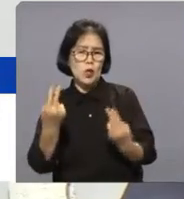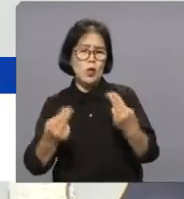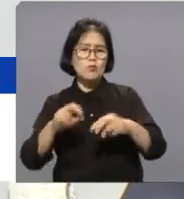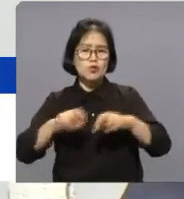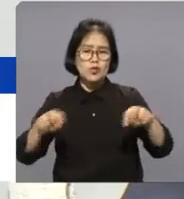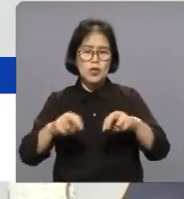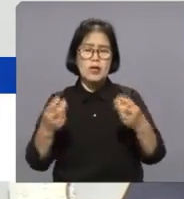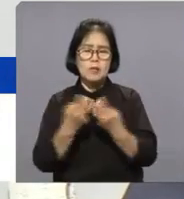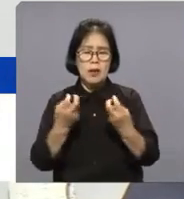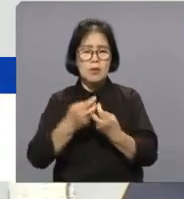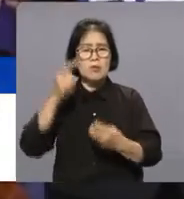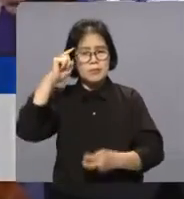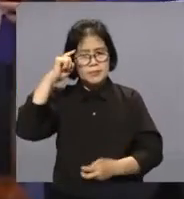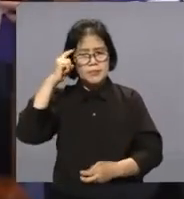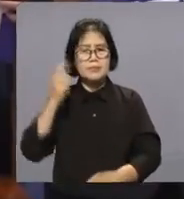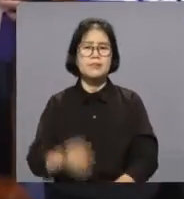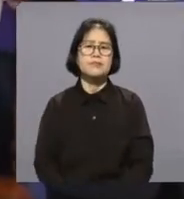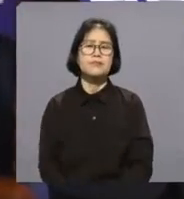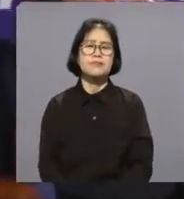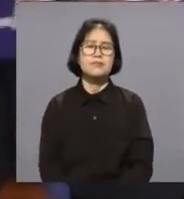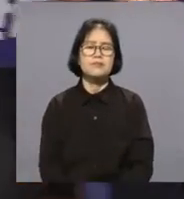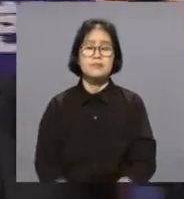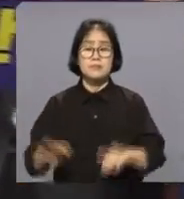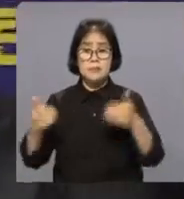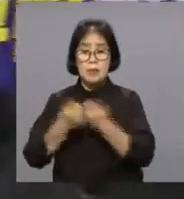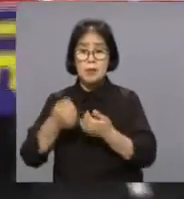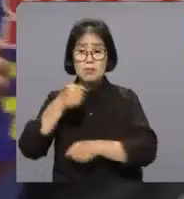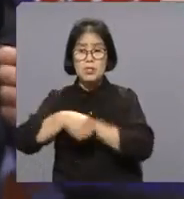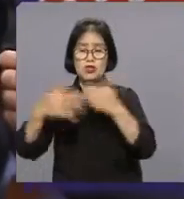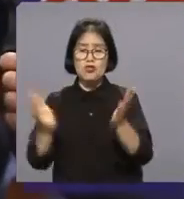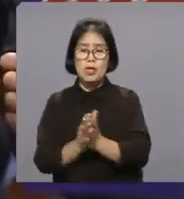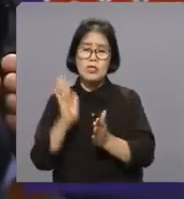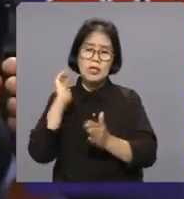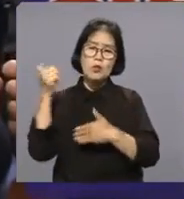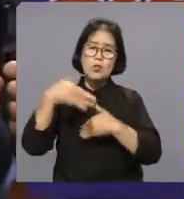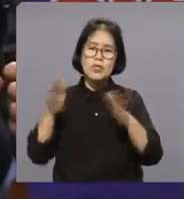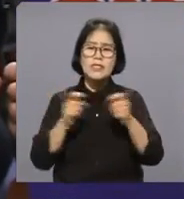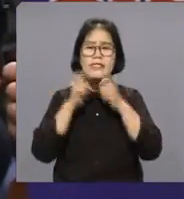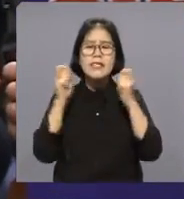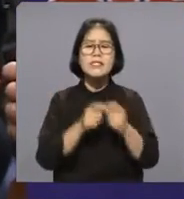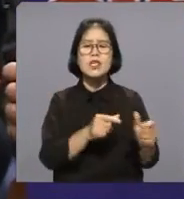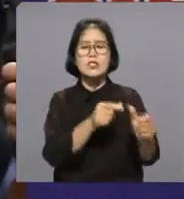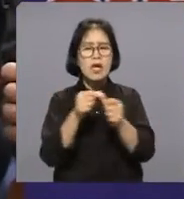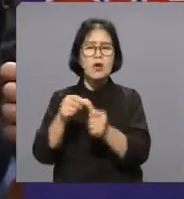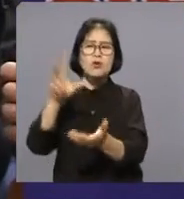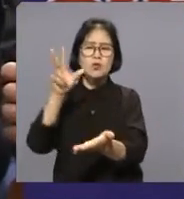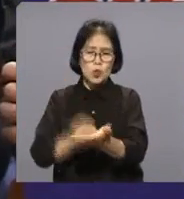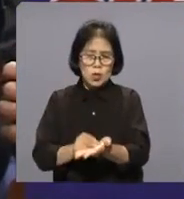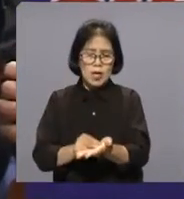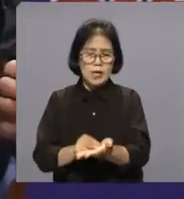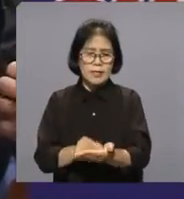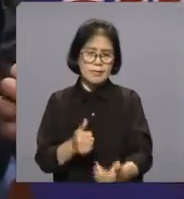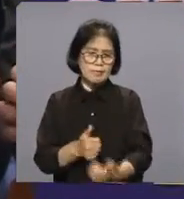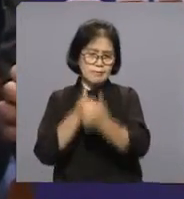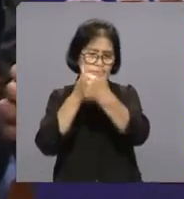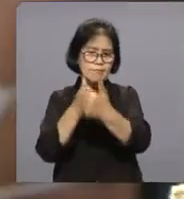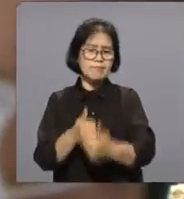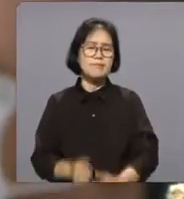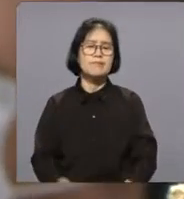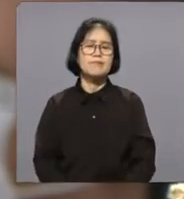방법도 고려하겠습니다. 반면 민주당은 대통령실 사적 채용 논란을 정면으로